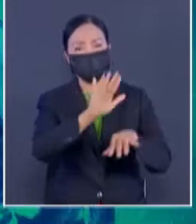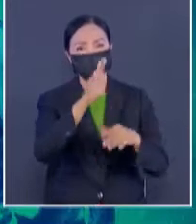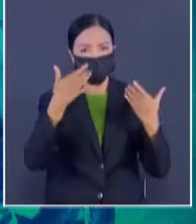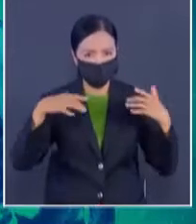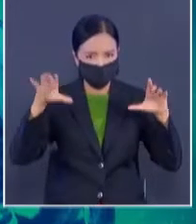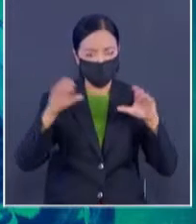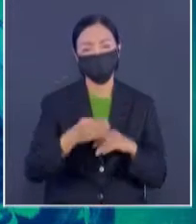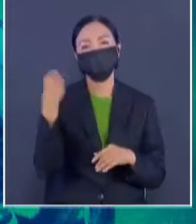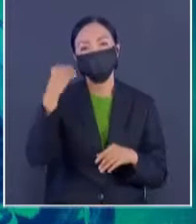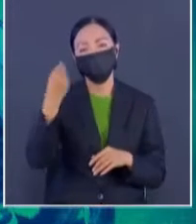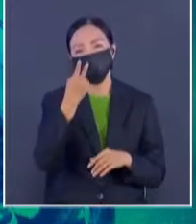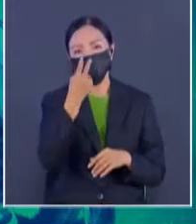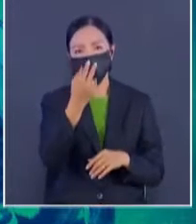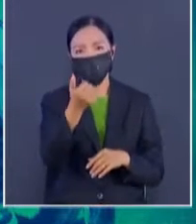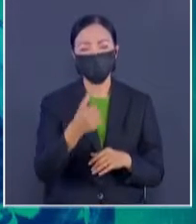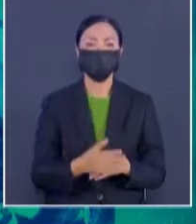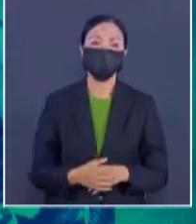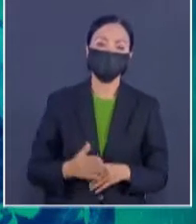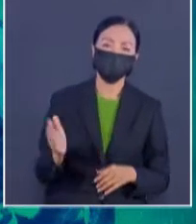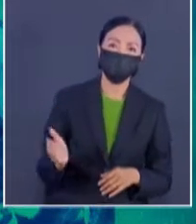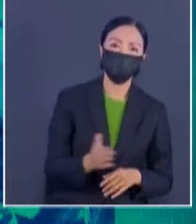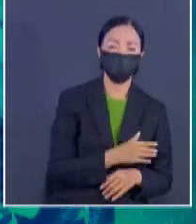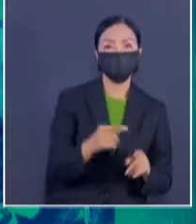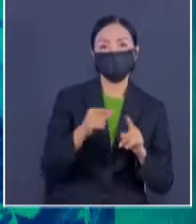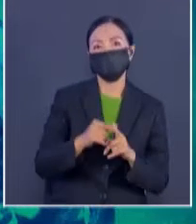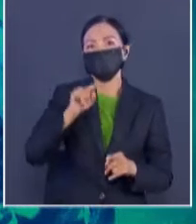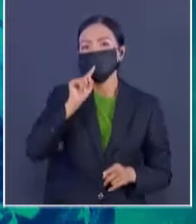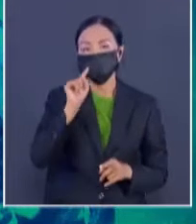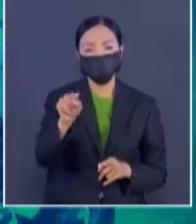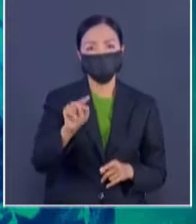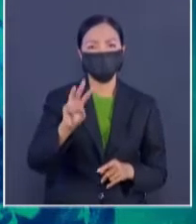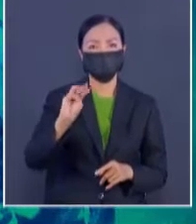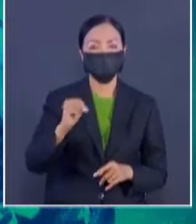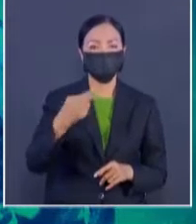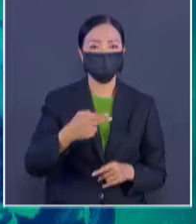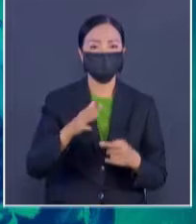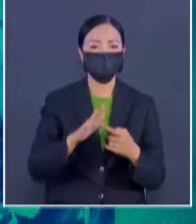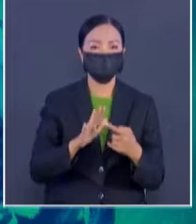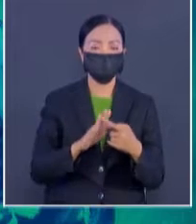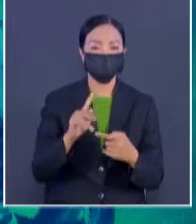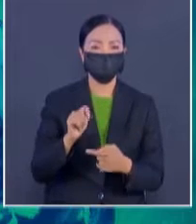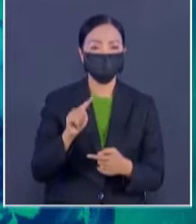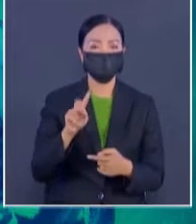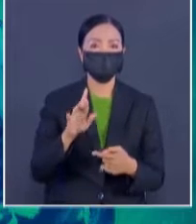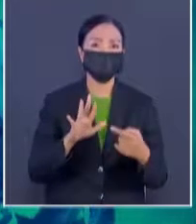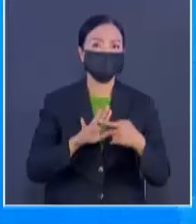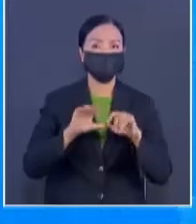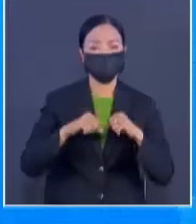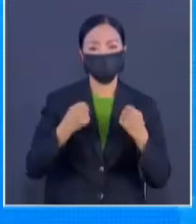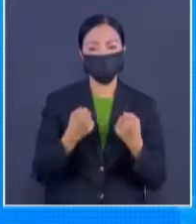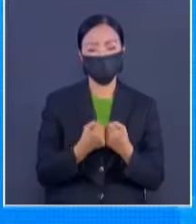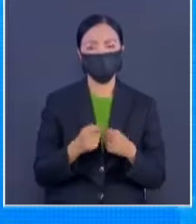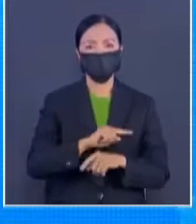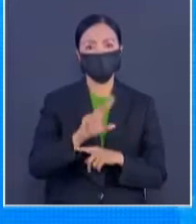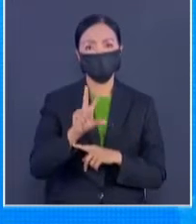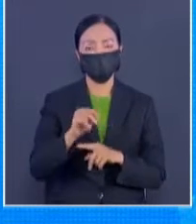คราวนี้ขยับมาดูคำสั่งของมหาเถรสมาคมหลังจากที่มีมติออกมาถอดถอนช่วงปลายเดือนกันยายนนะคะวันที่